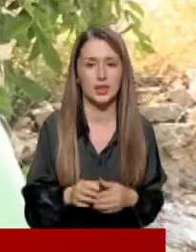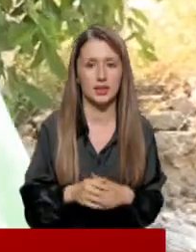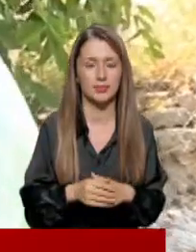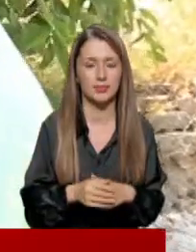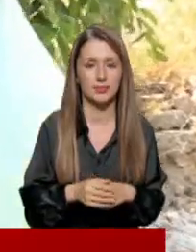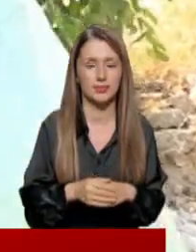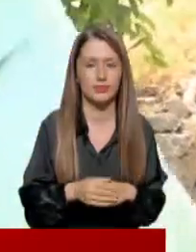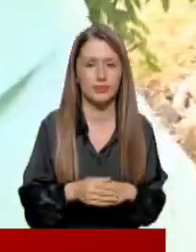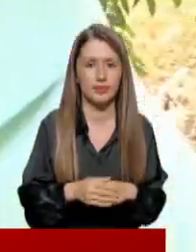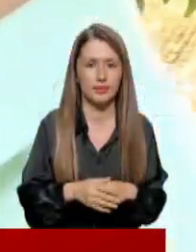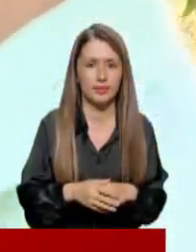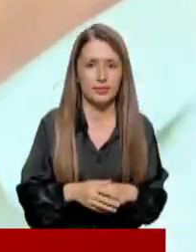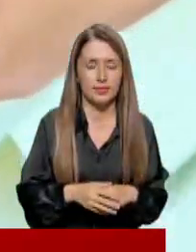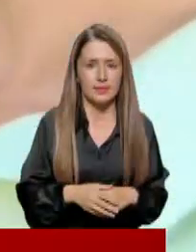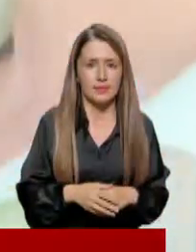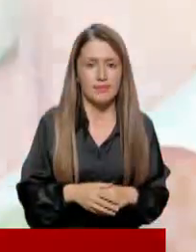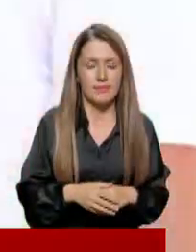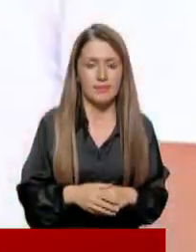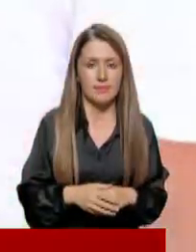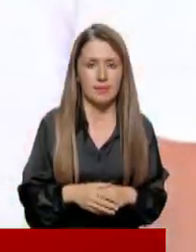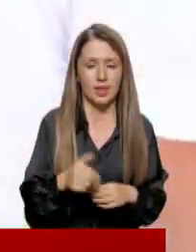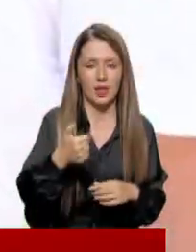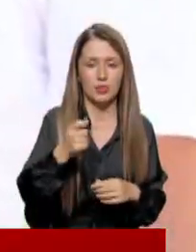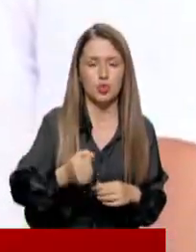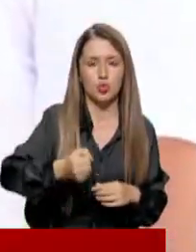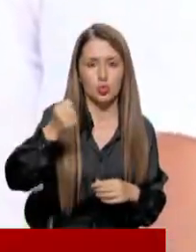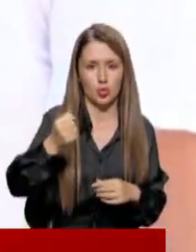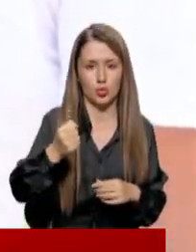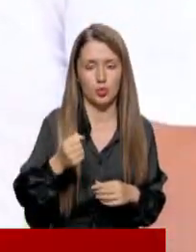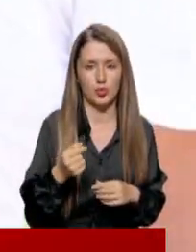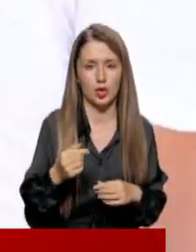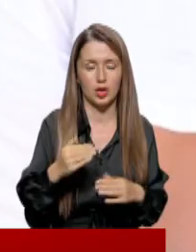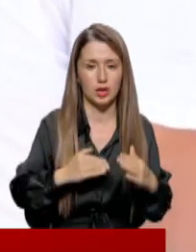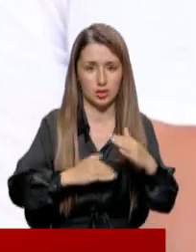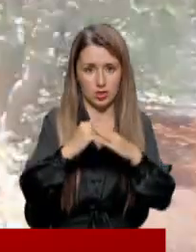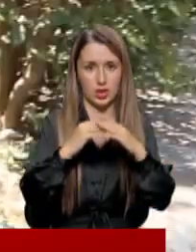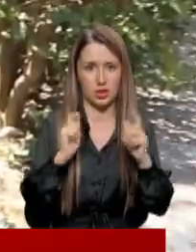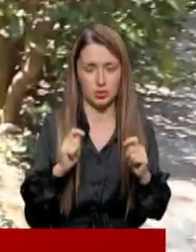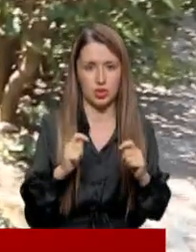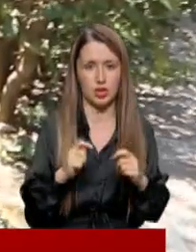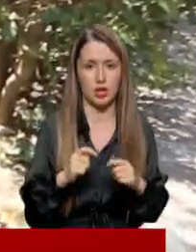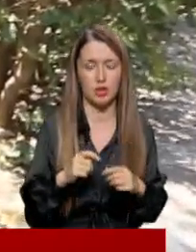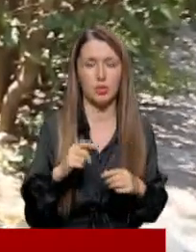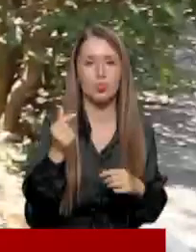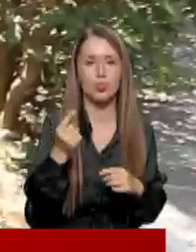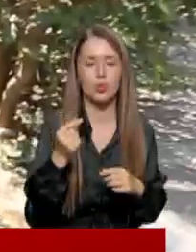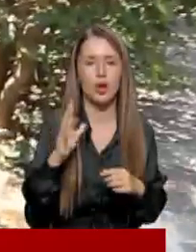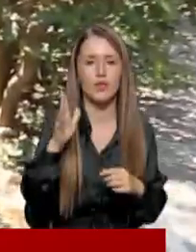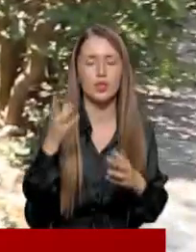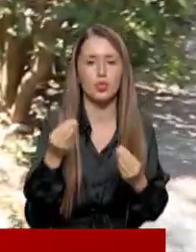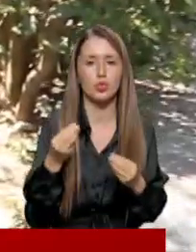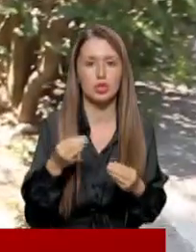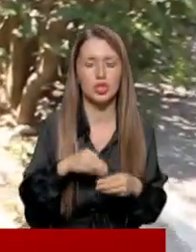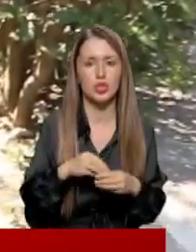Tabii. Borçlara gitti. 60 ton kadar bir kota koymuşlar bu sene için. Fazla buğday çıkarttığım için buğdayımı